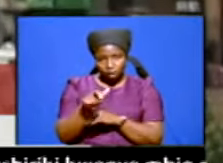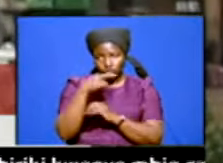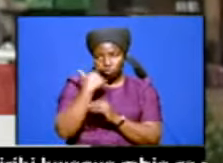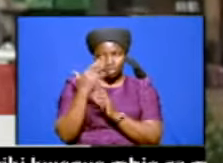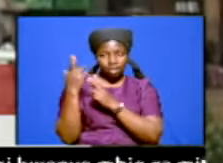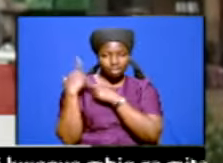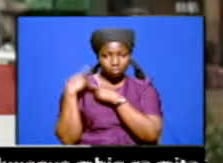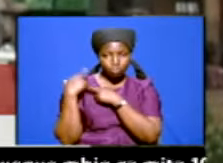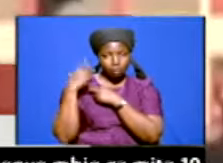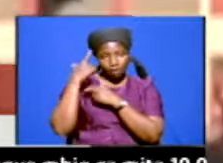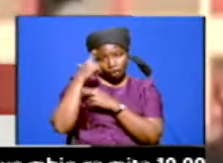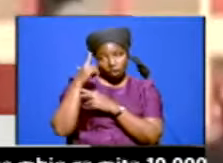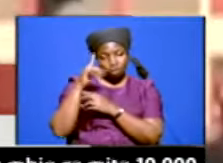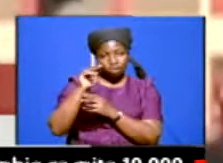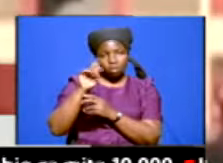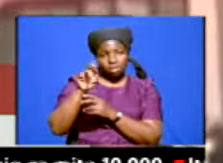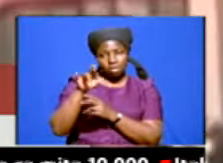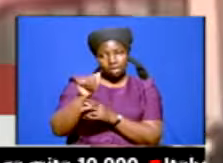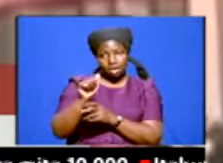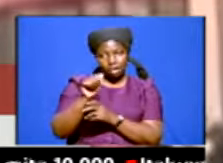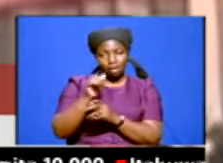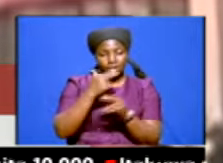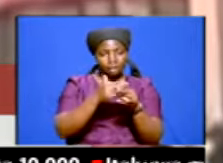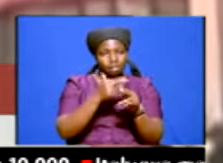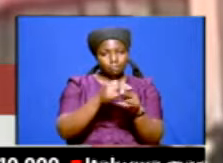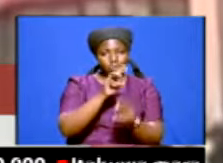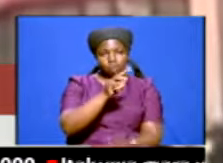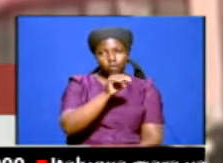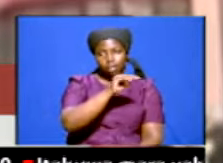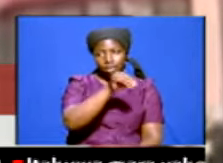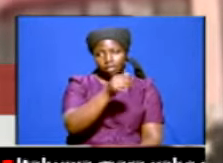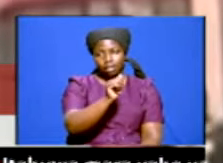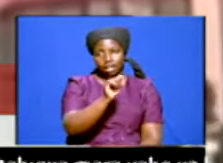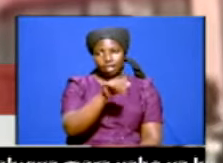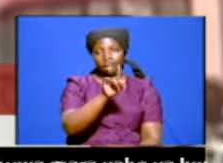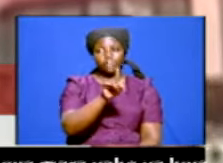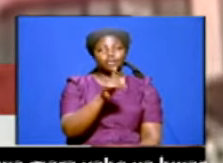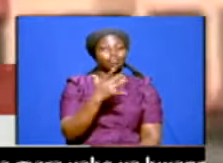Kera, Margaret Wanja Modoi, ya dhamani ya shilingi milioni